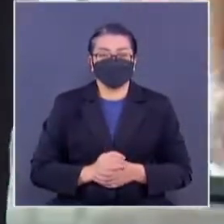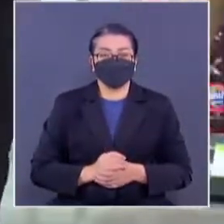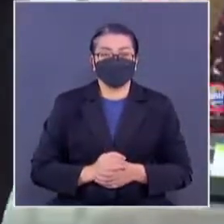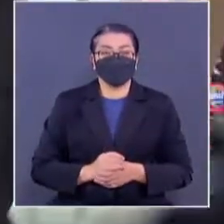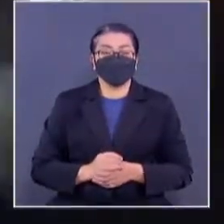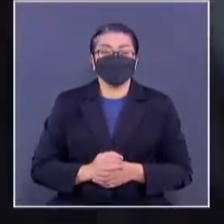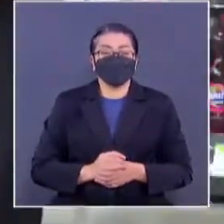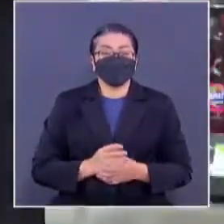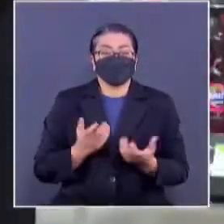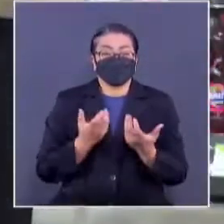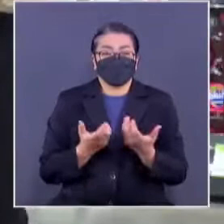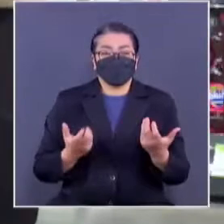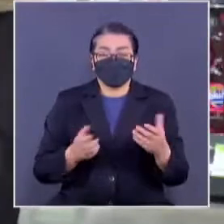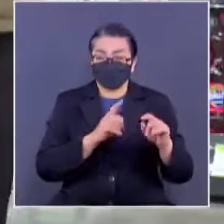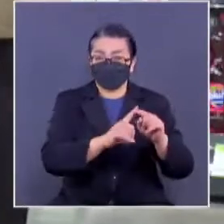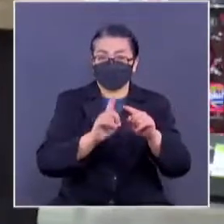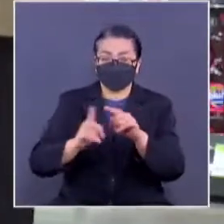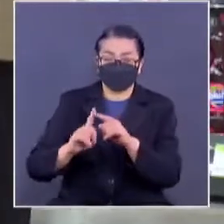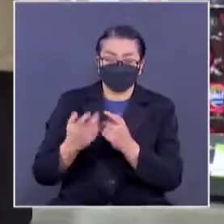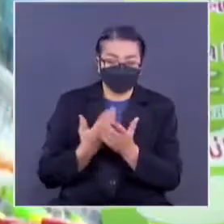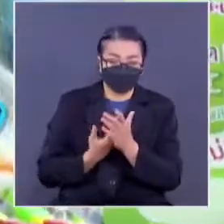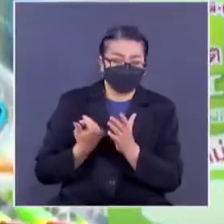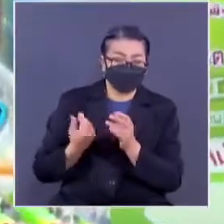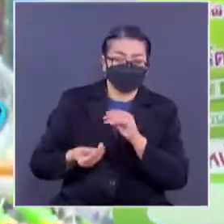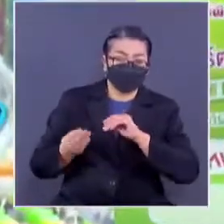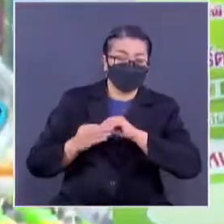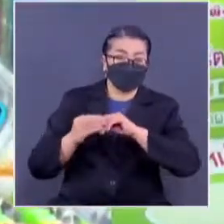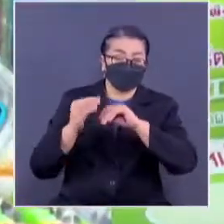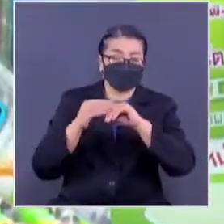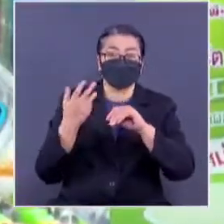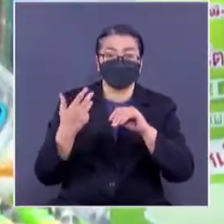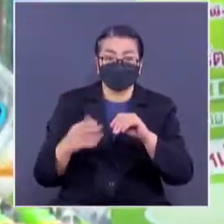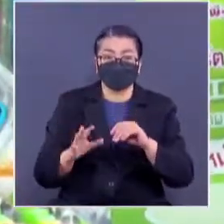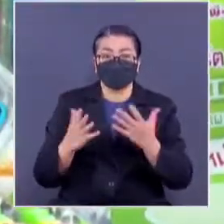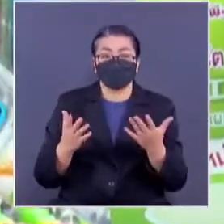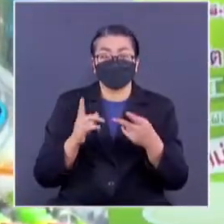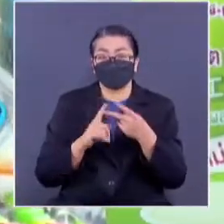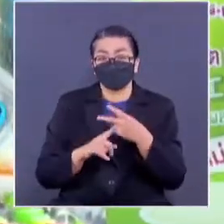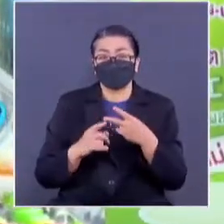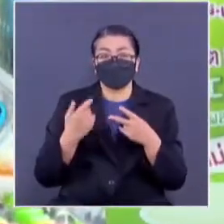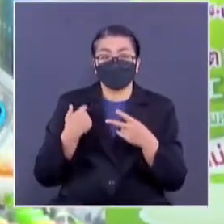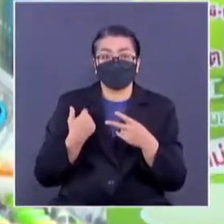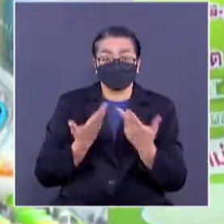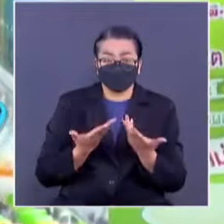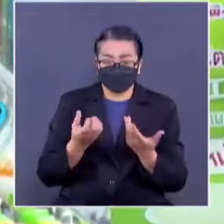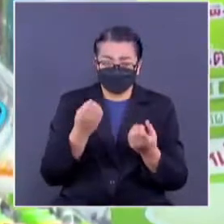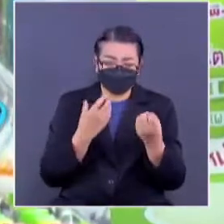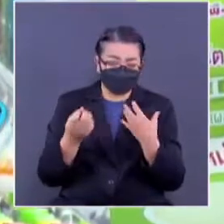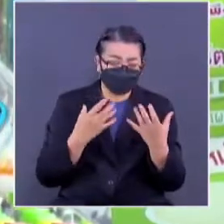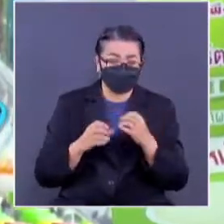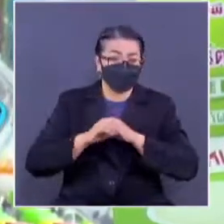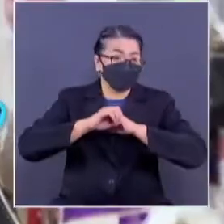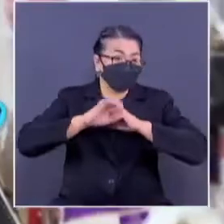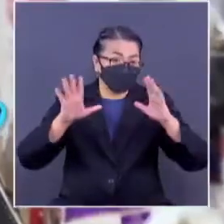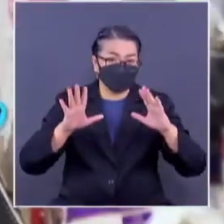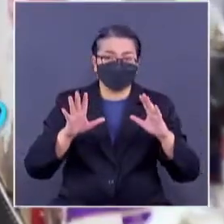ตอนนี้ก็มีสินค้าหลายชนิดนะคะที่ขึ้นราคาไปแล้วอย่างที่คิดบอกไปคุณผู้ชมแล้วก็อีกหลายชนิดที่ส่งสัญญาณออกมาชัดเจนเ